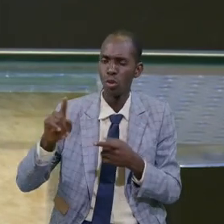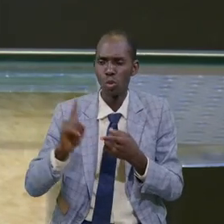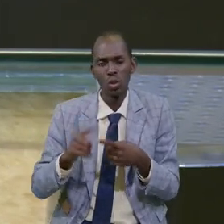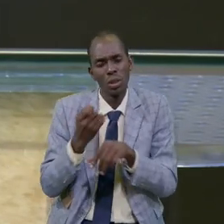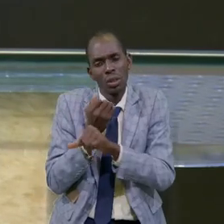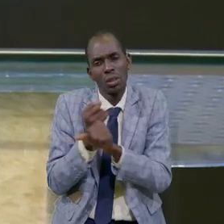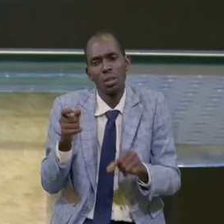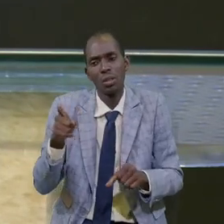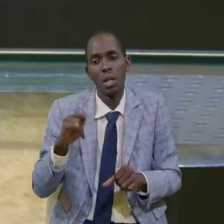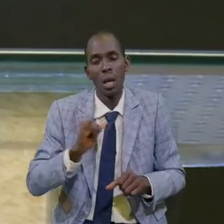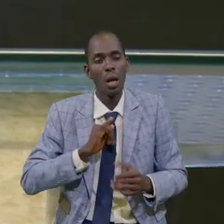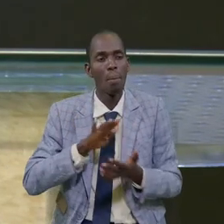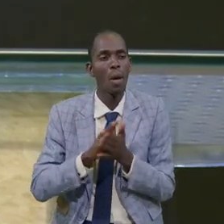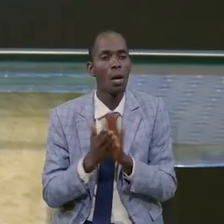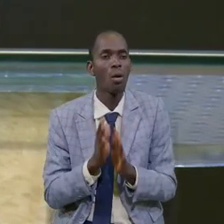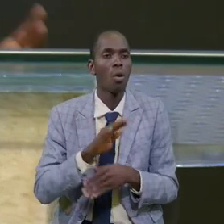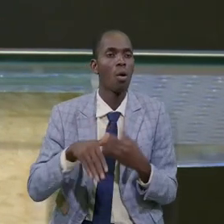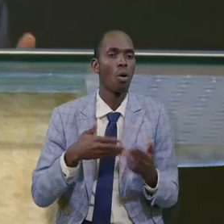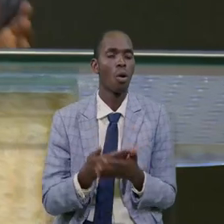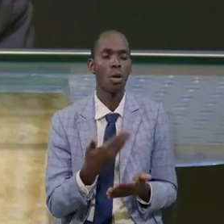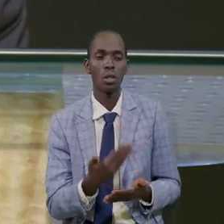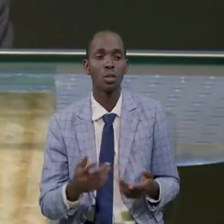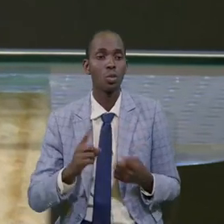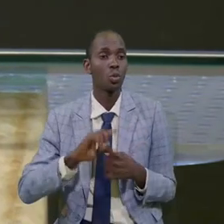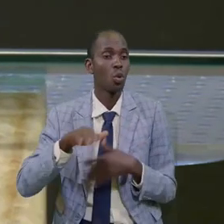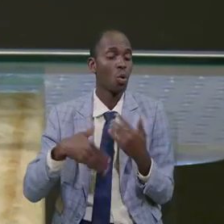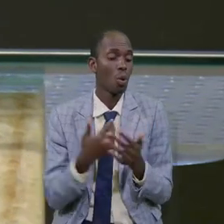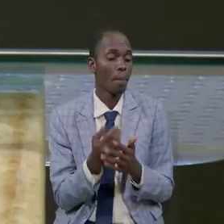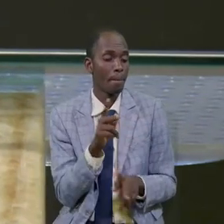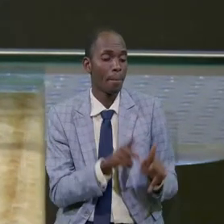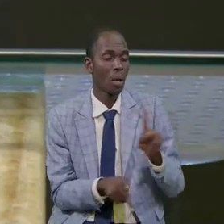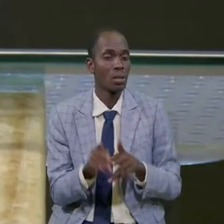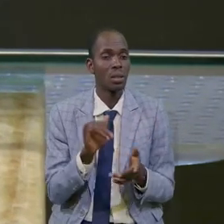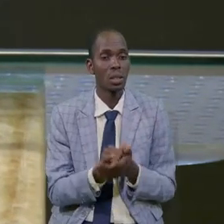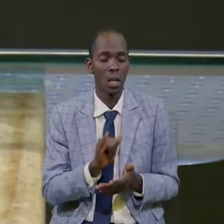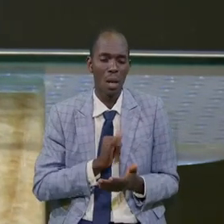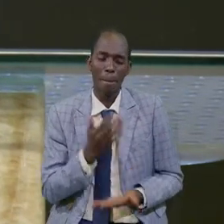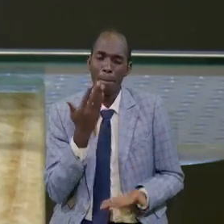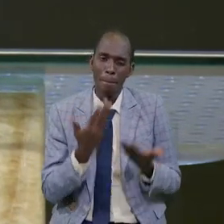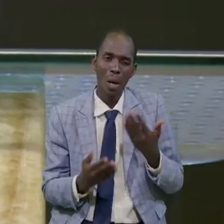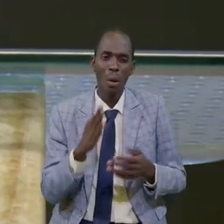veut pas céder. Donc, je me suis fait tout à tous